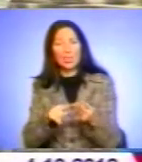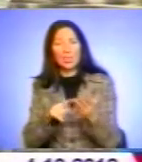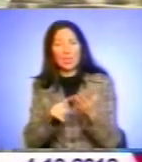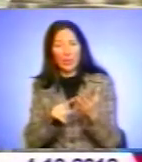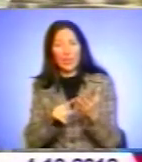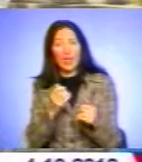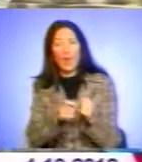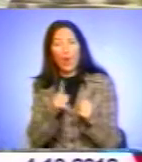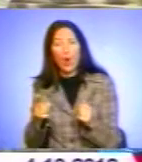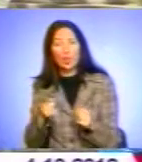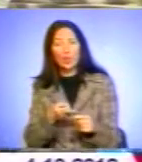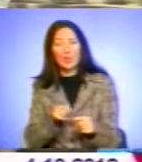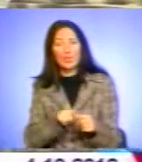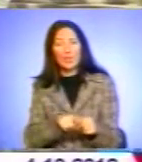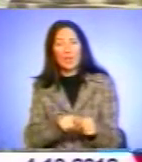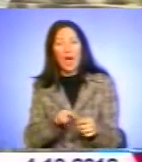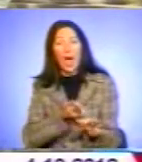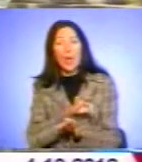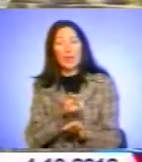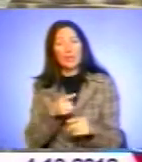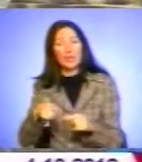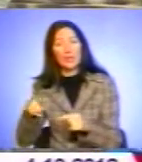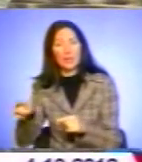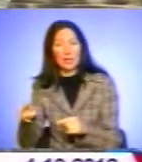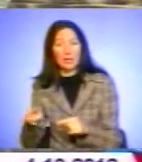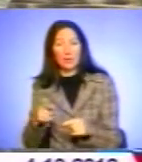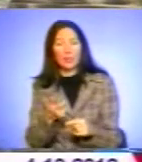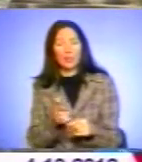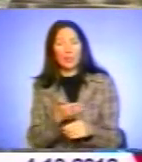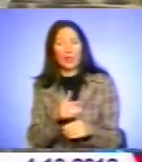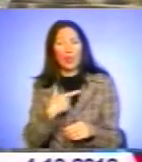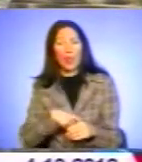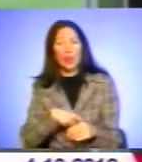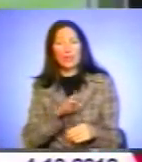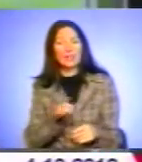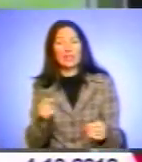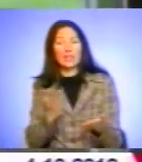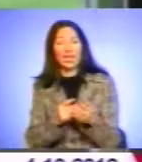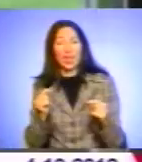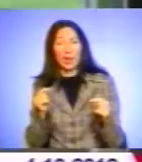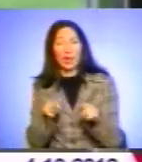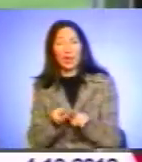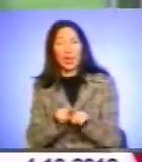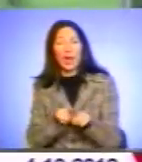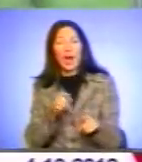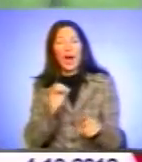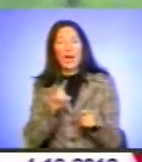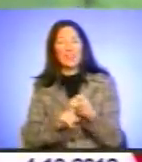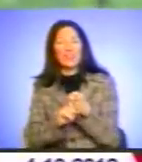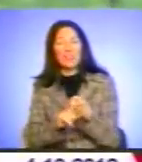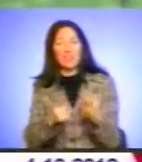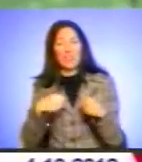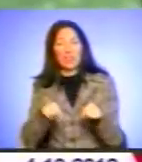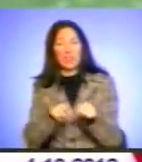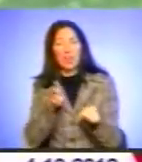в кожному з тих проєктів різняться між собою. Значить, не дійшли ми згоди. Інфекційне відділення Бережанської лікарні